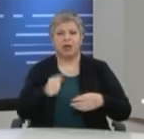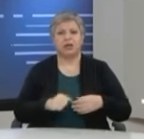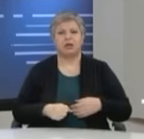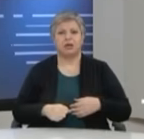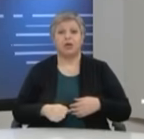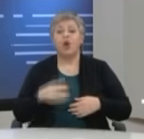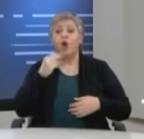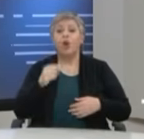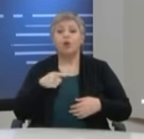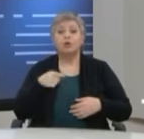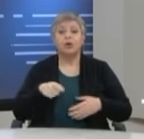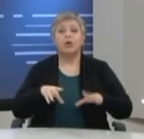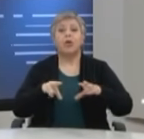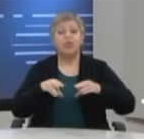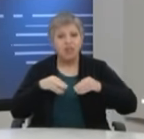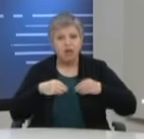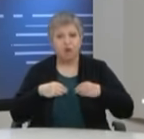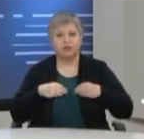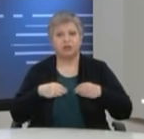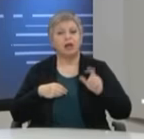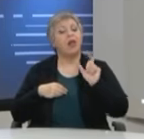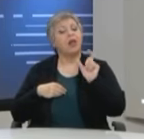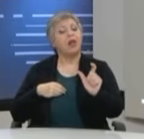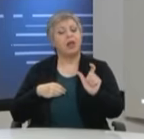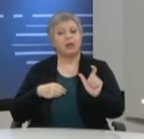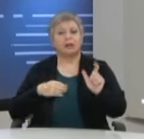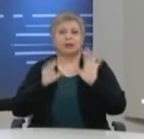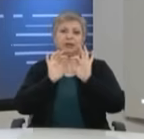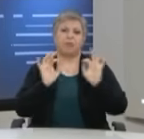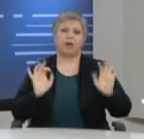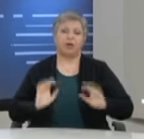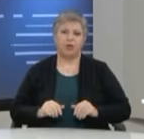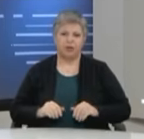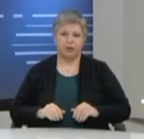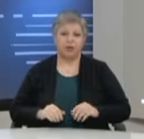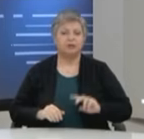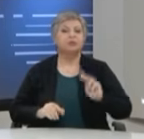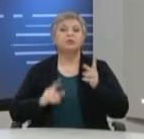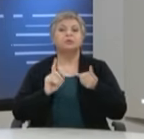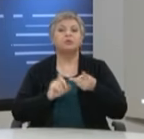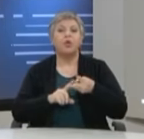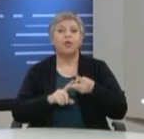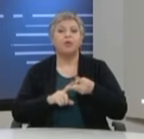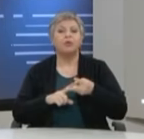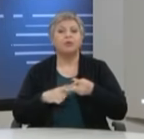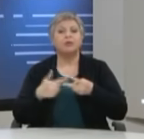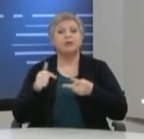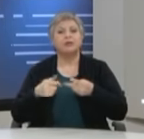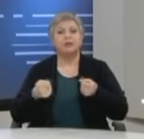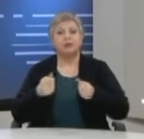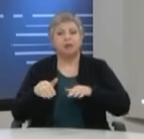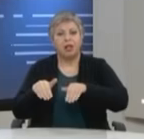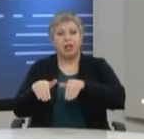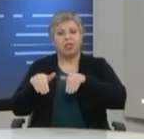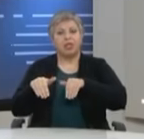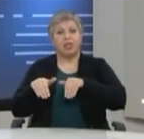ως μακεδονικές. Αλήθεια δεύτερη. Η απαράδεκτη αυτή υποχώρηση σημειώνεται στο πρώτο